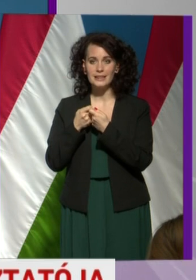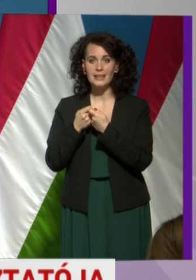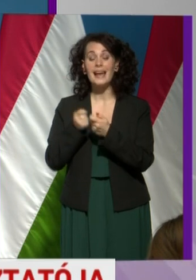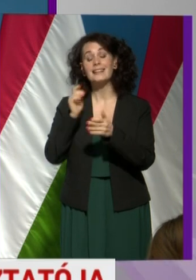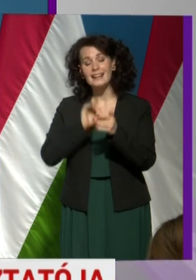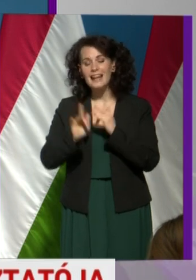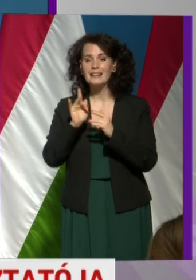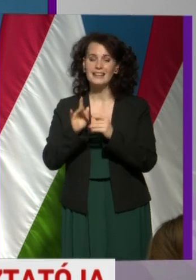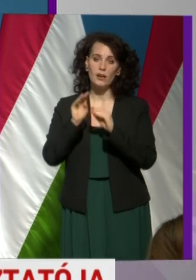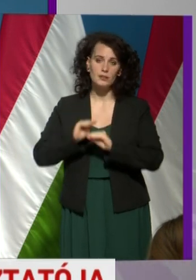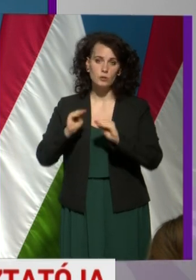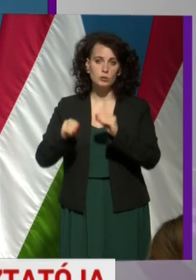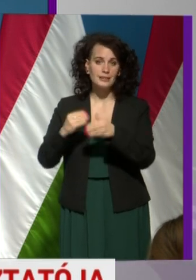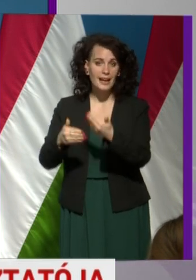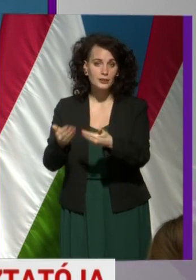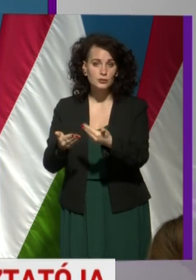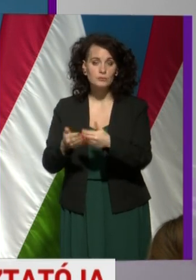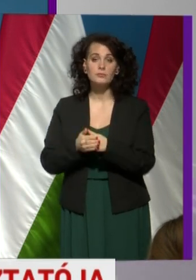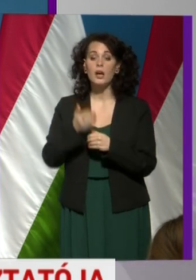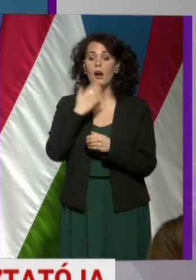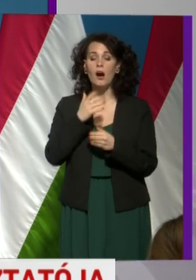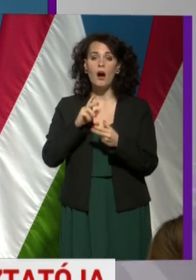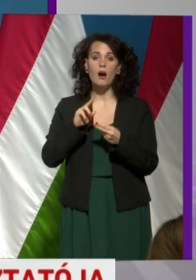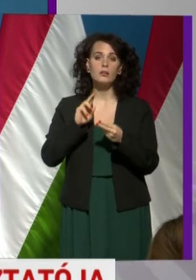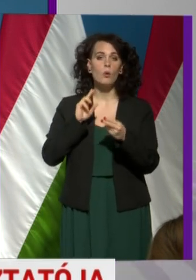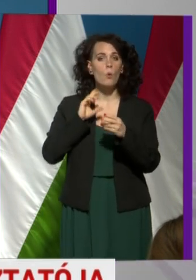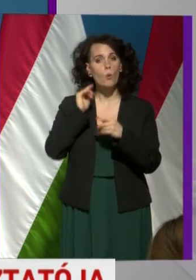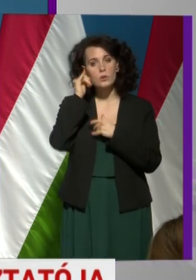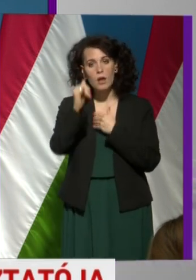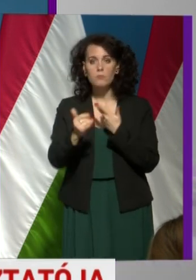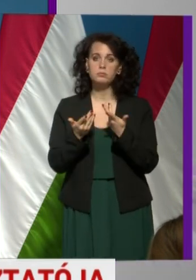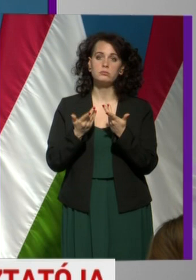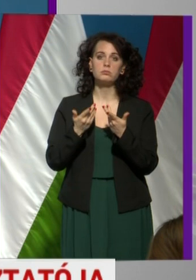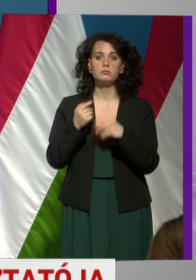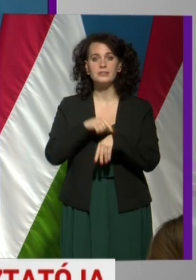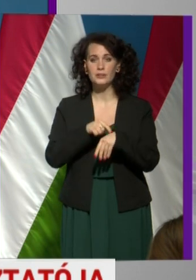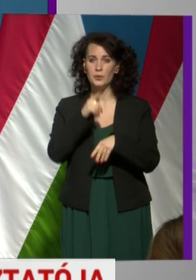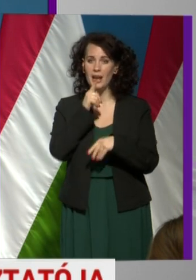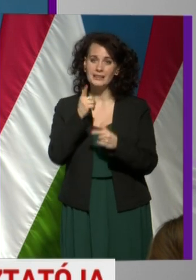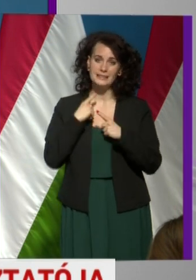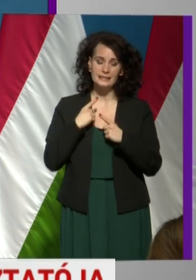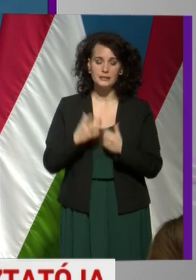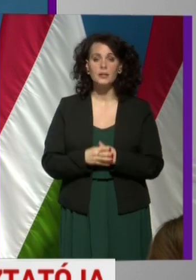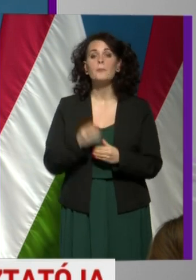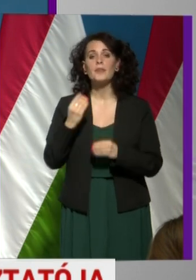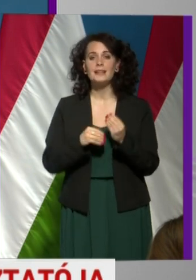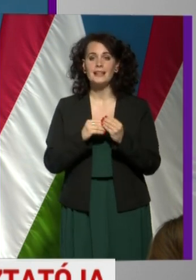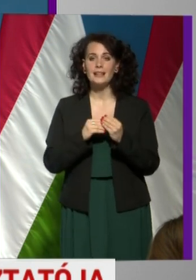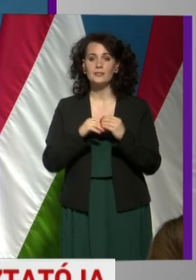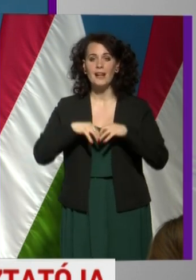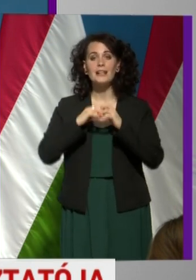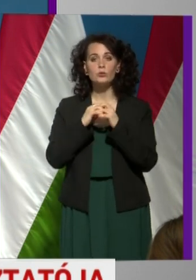ellenére az oktatást, akkor is, hogyha hosszabb, huzamosabb időről beszélhetünk. Ezért állítottuk fel